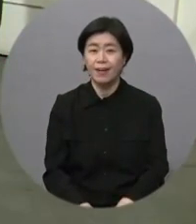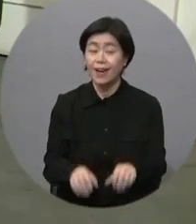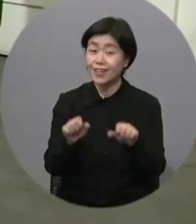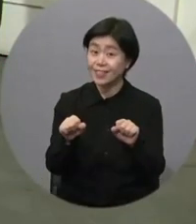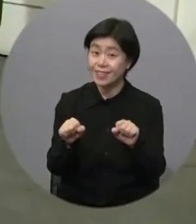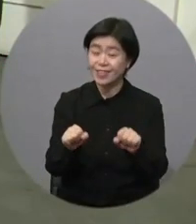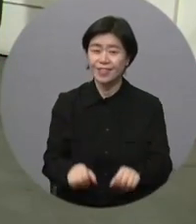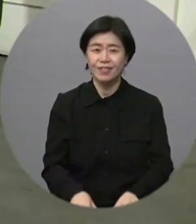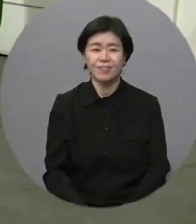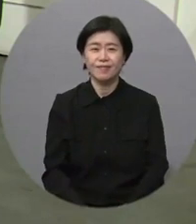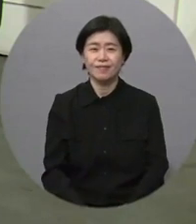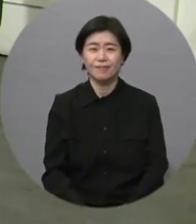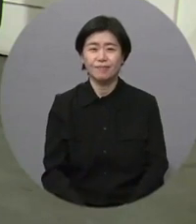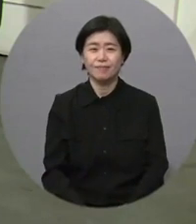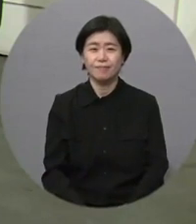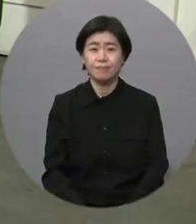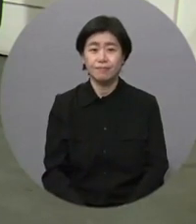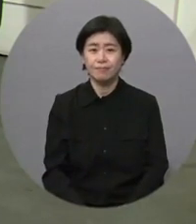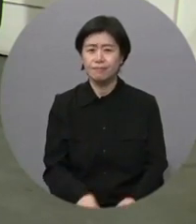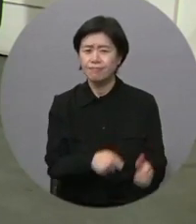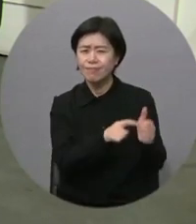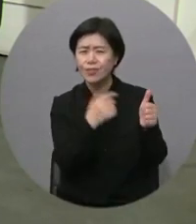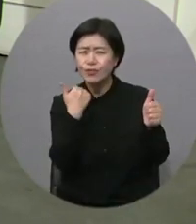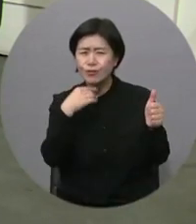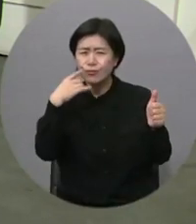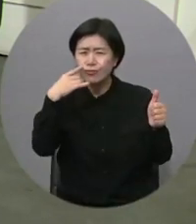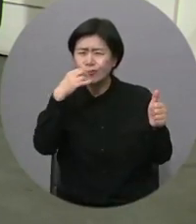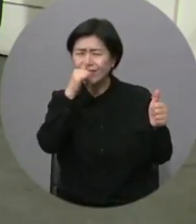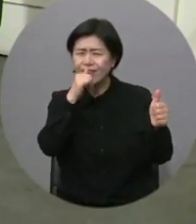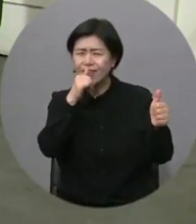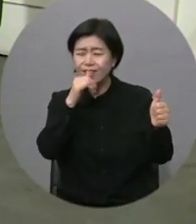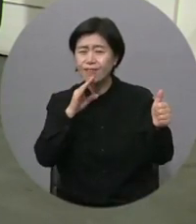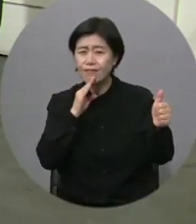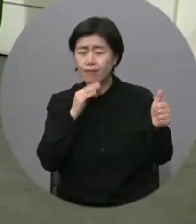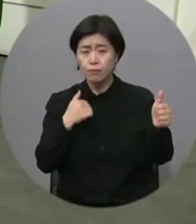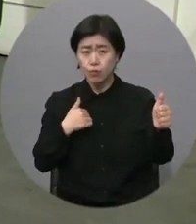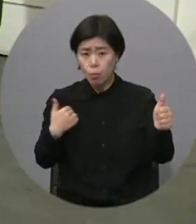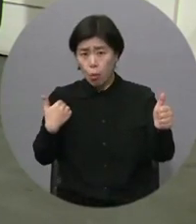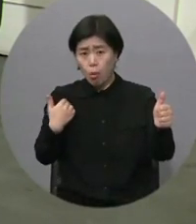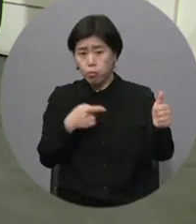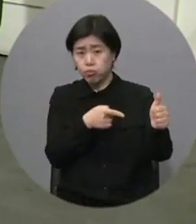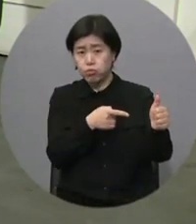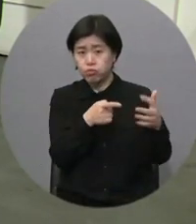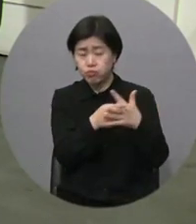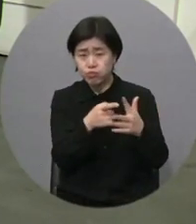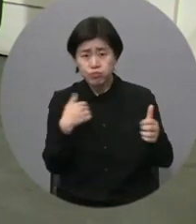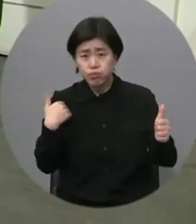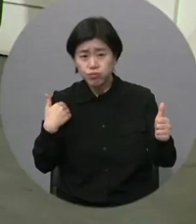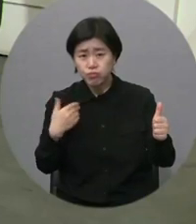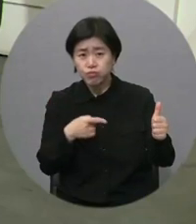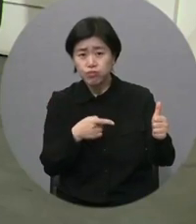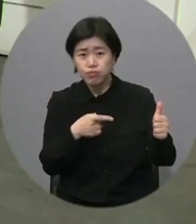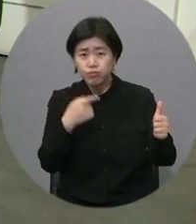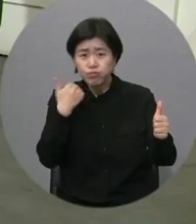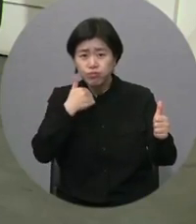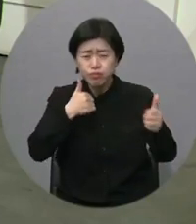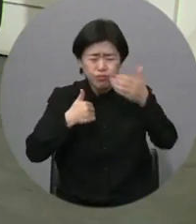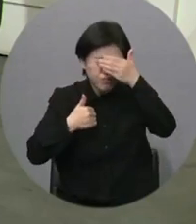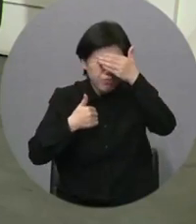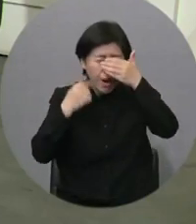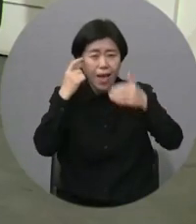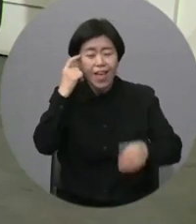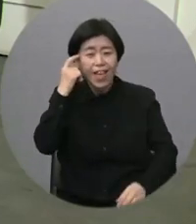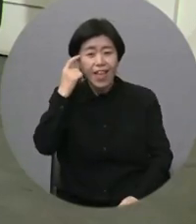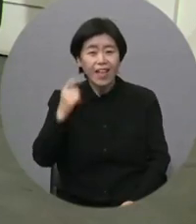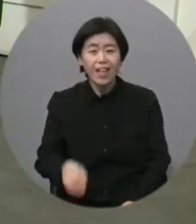안녕하세요. 어? 자, 궁금해집니다. 진짜로? 예, 유다운도 지금 모르고 있는데 네? 자, 얼굴을 가리셨어요.